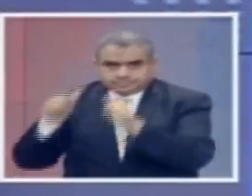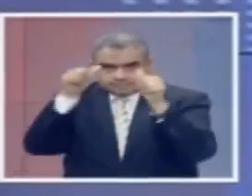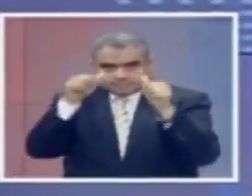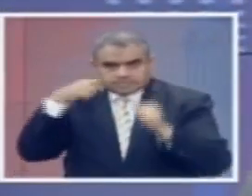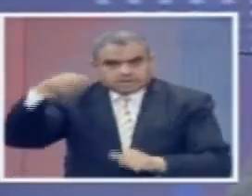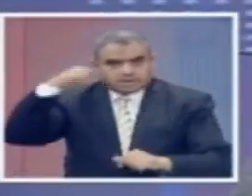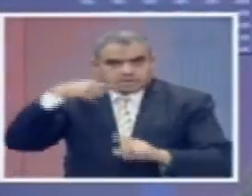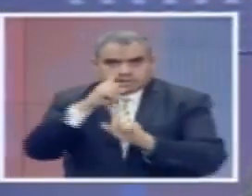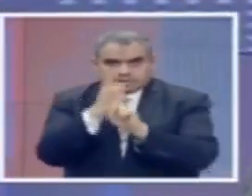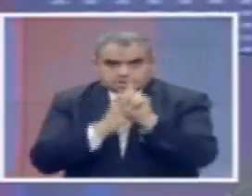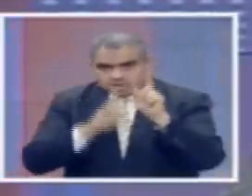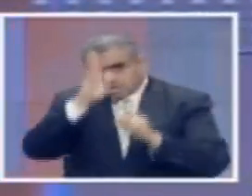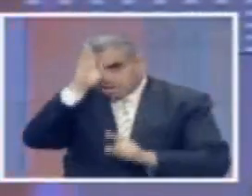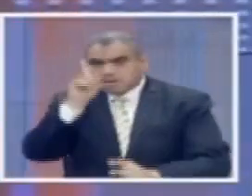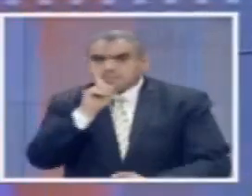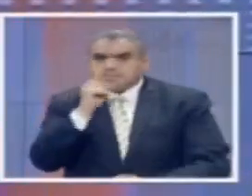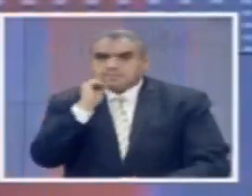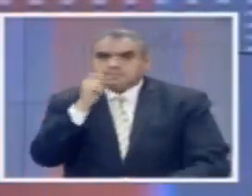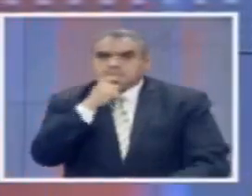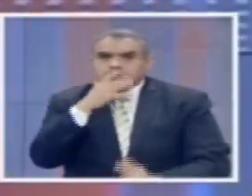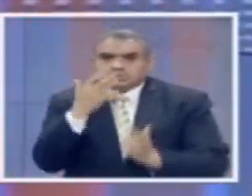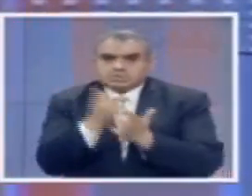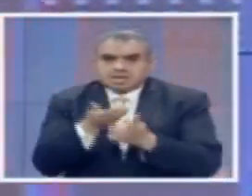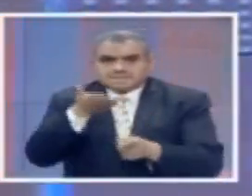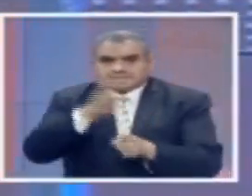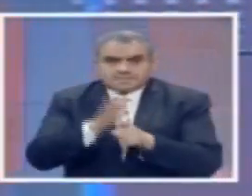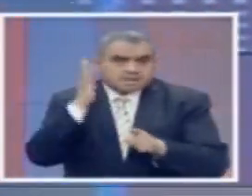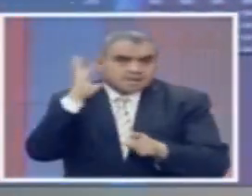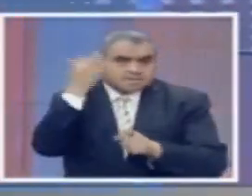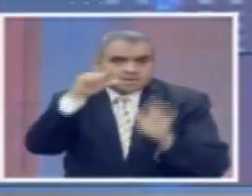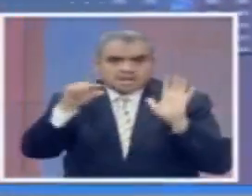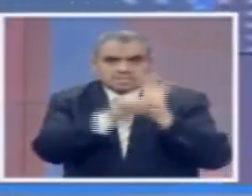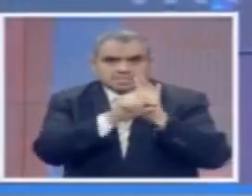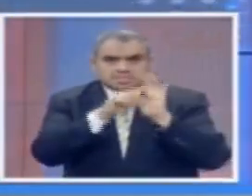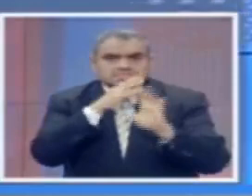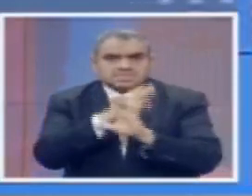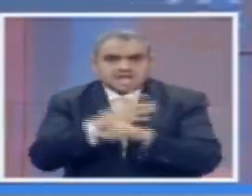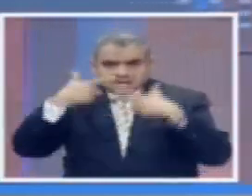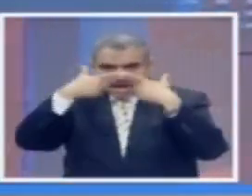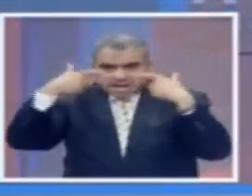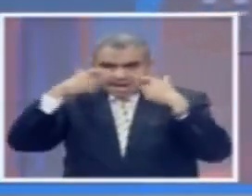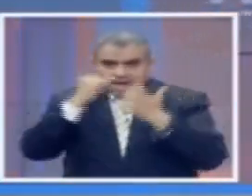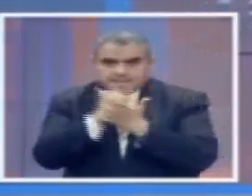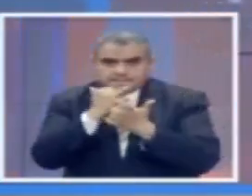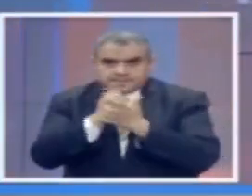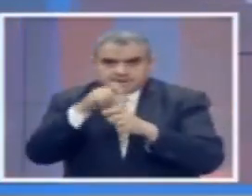أعلن رئيس الوزراء العراقي مصطفى الكاظمي مقتل القيادي في تنظيم داعش الإرهابي أبو